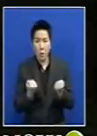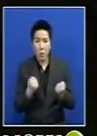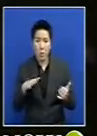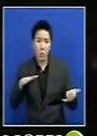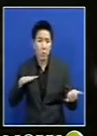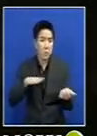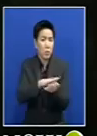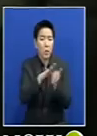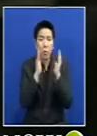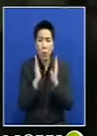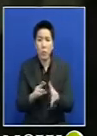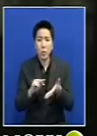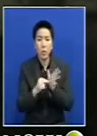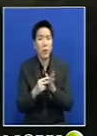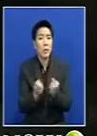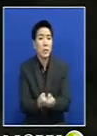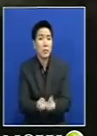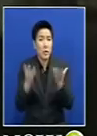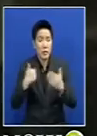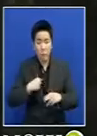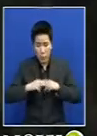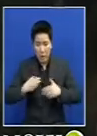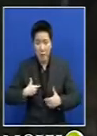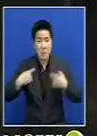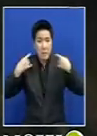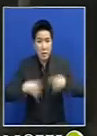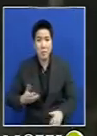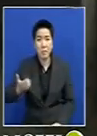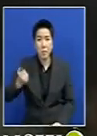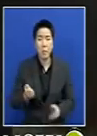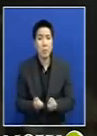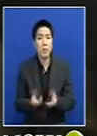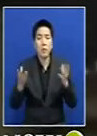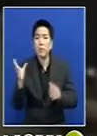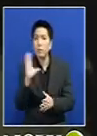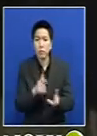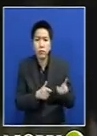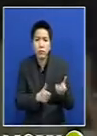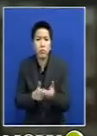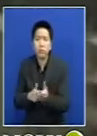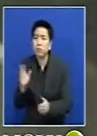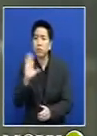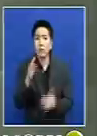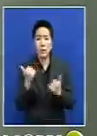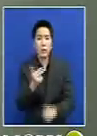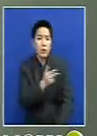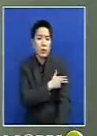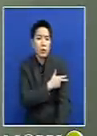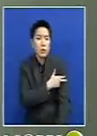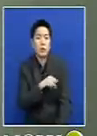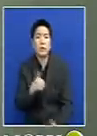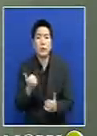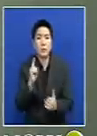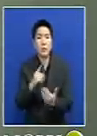ชนฝูงชนไม่ใช่การใช้ระเบิดพลีชีพหรือกราดยิงเหมือนเหตุการณ์อื่นๆแต่ประเด็นนี้ดร.สราวุธอารี